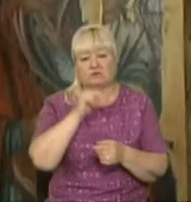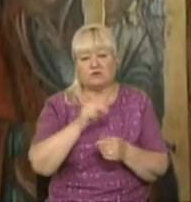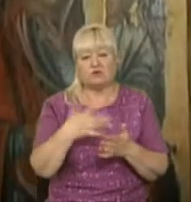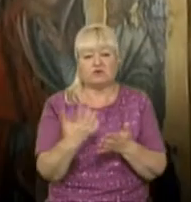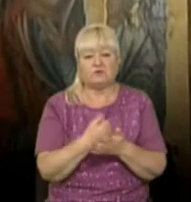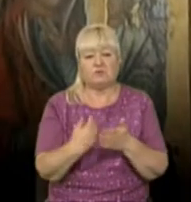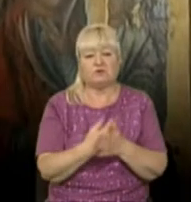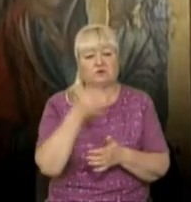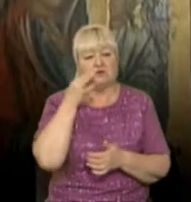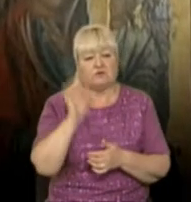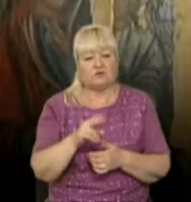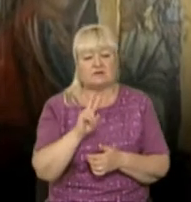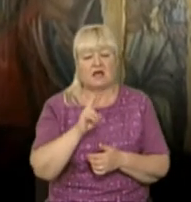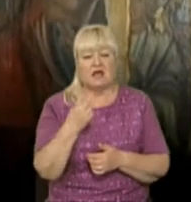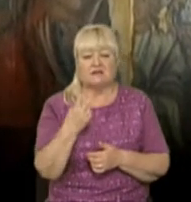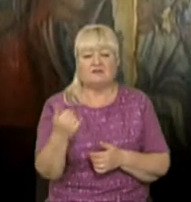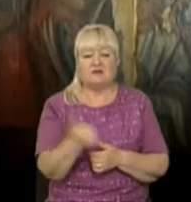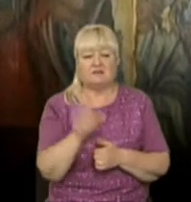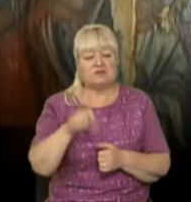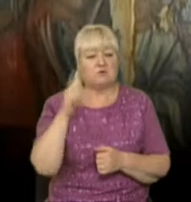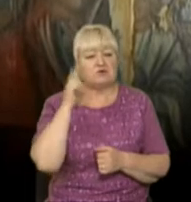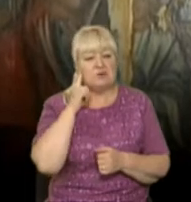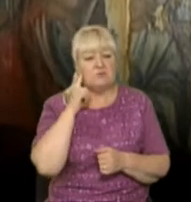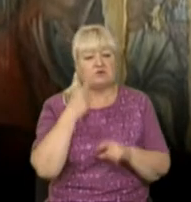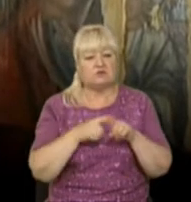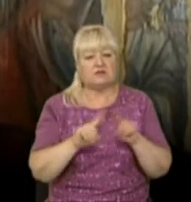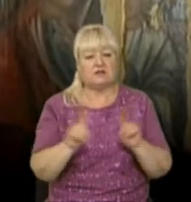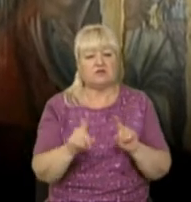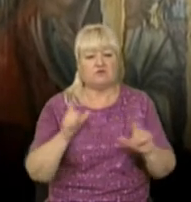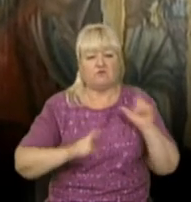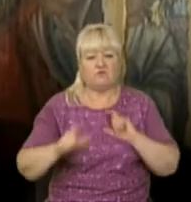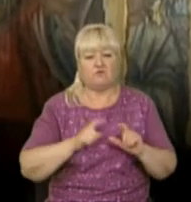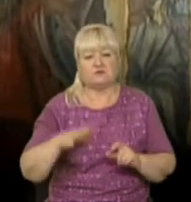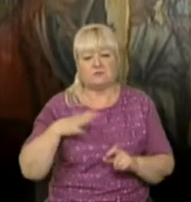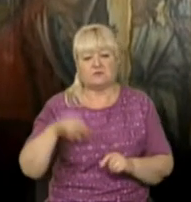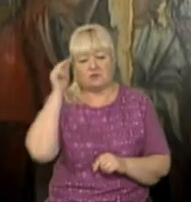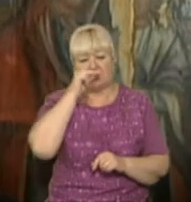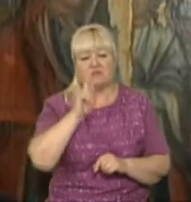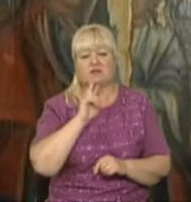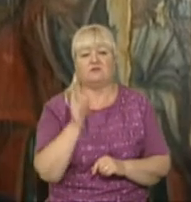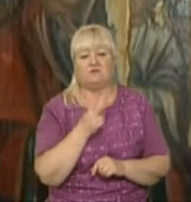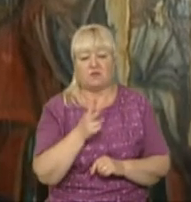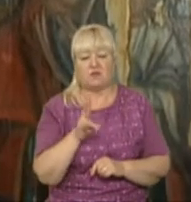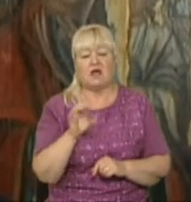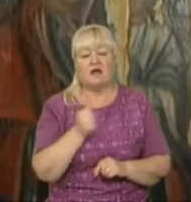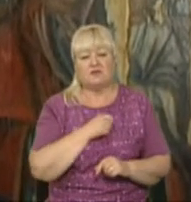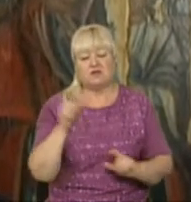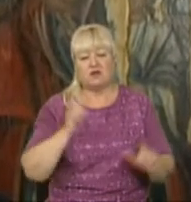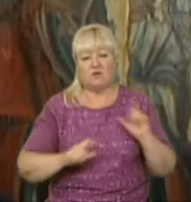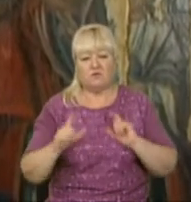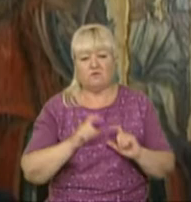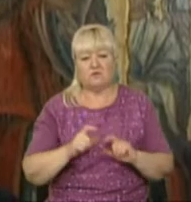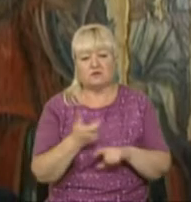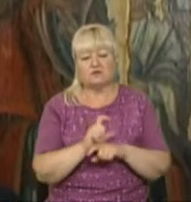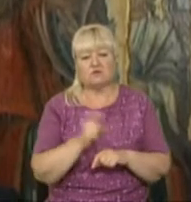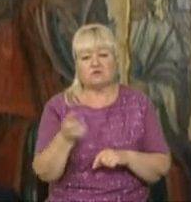За 2 тижні можна почути те, що у вузі, наприклад, прийшлось би вивчати 2 роки. На жаль, у вузах дуже